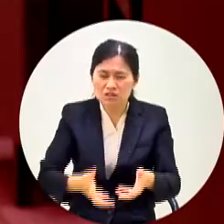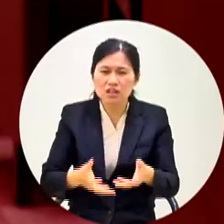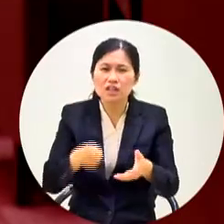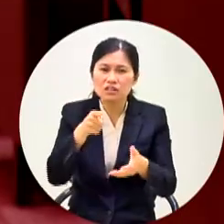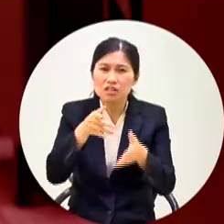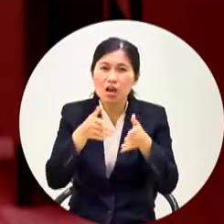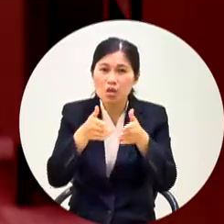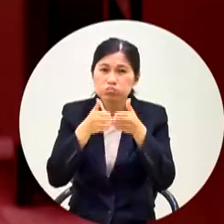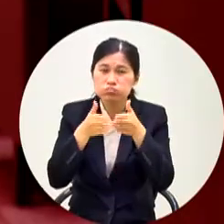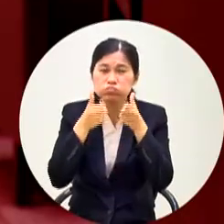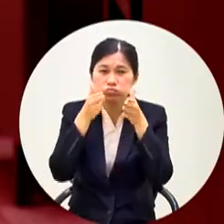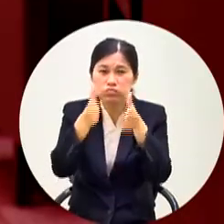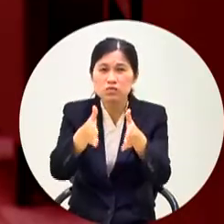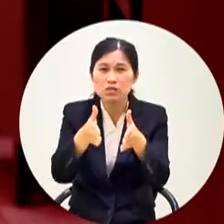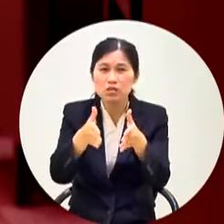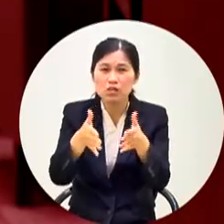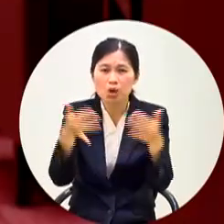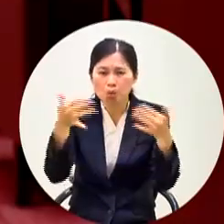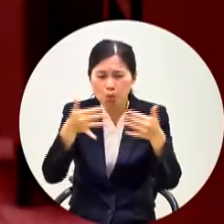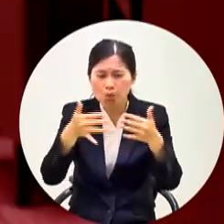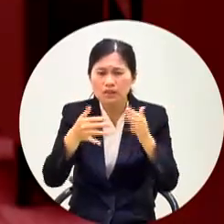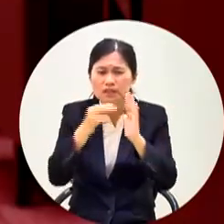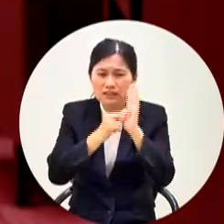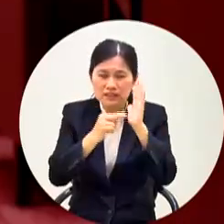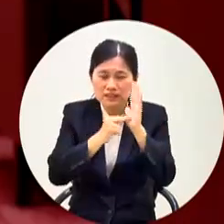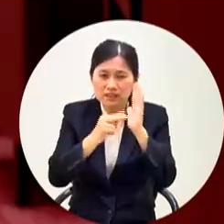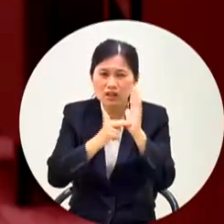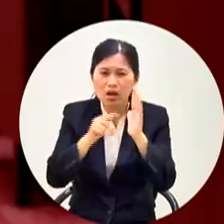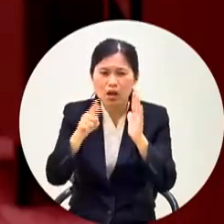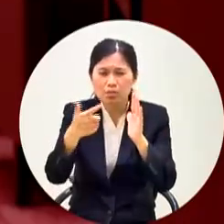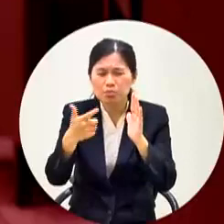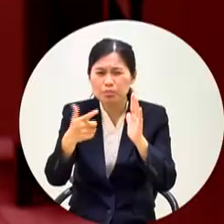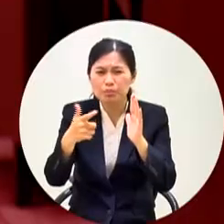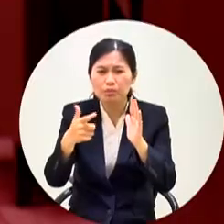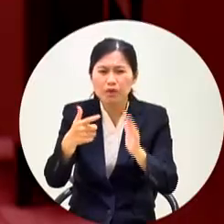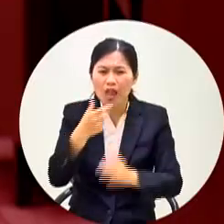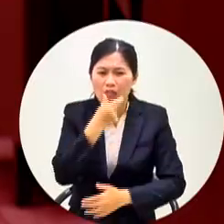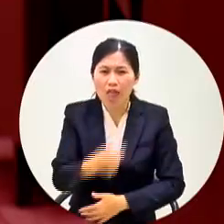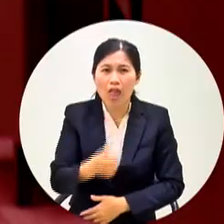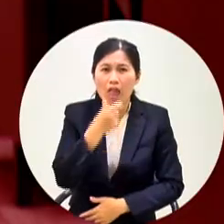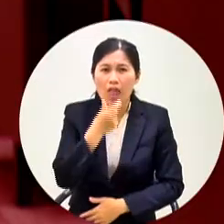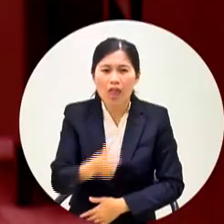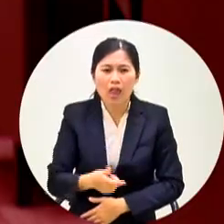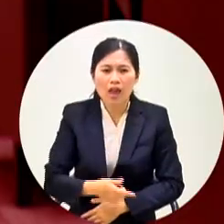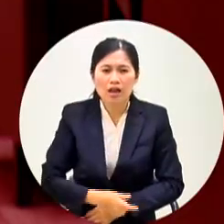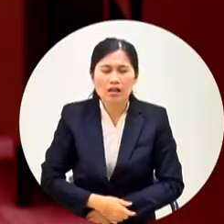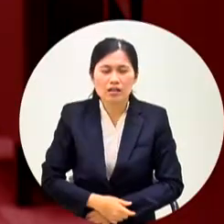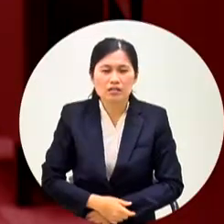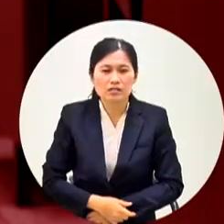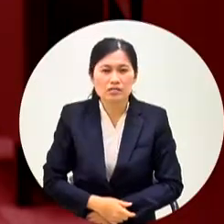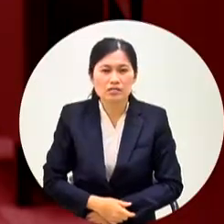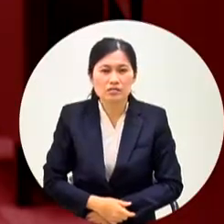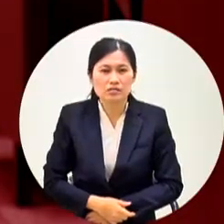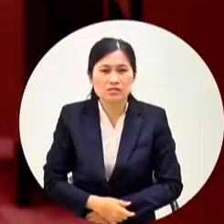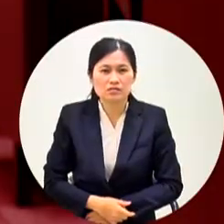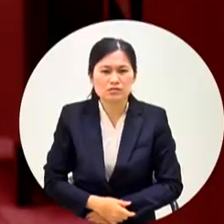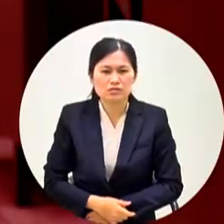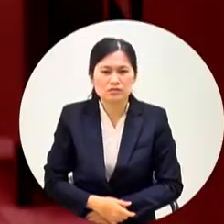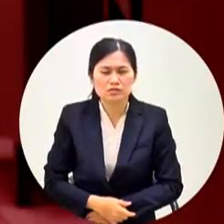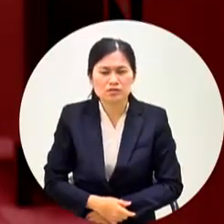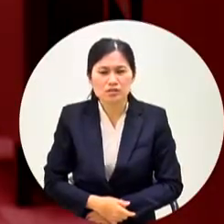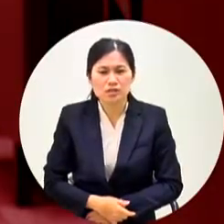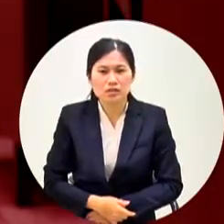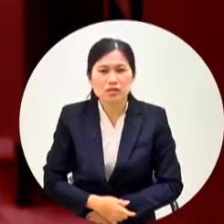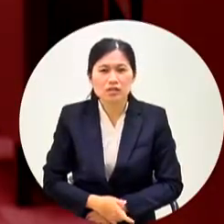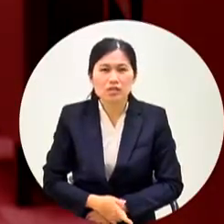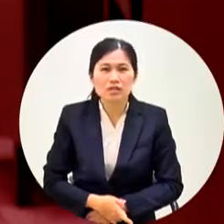针对问题来消耗这个问题，而不是铺陈那么多的一些